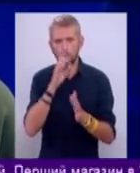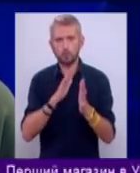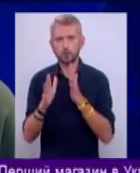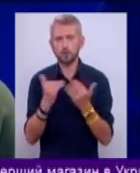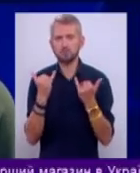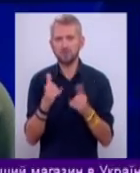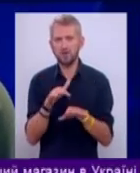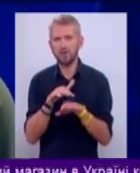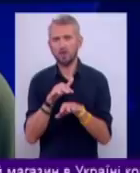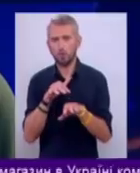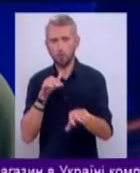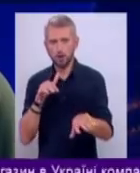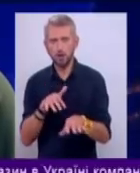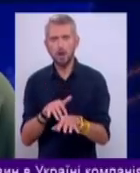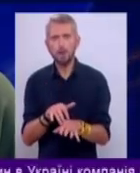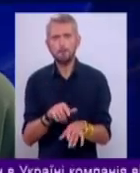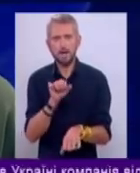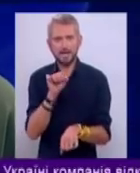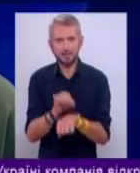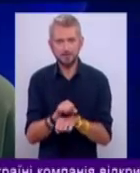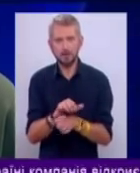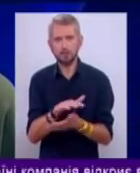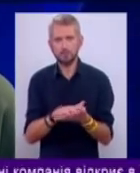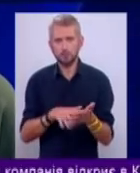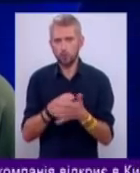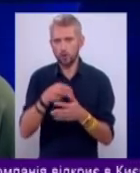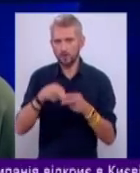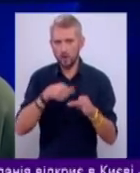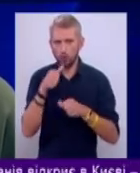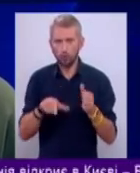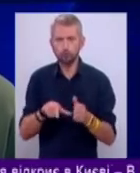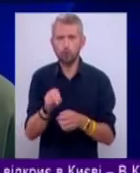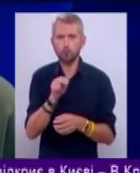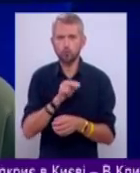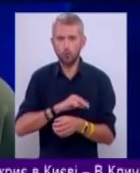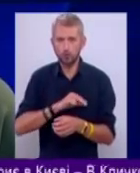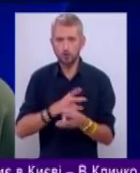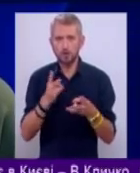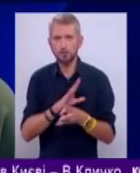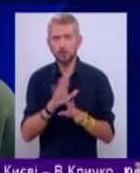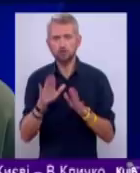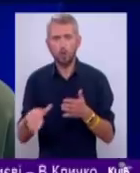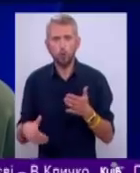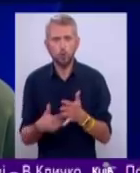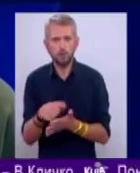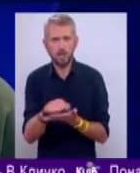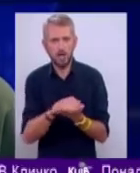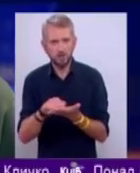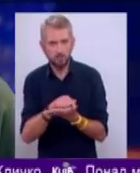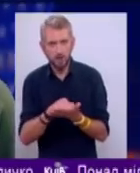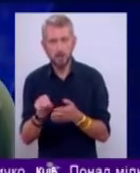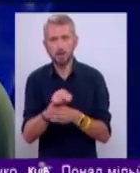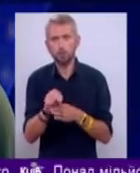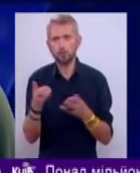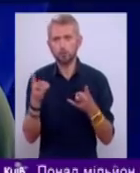проспекті нині затори. Перекриття діятиме до кінця року, адже дорожникам потрібно не лише оновити асфальт, ремонту